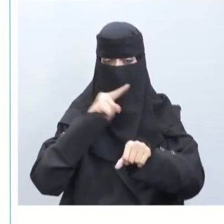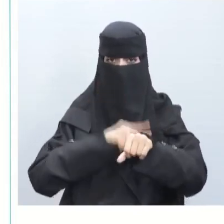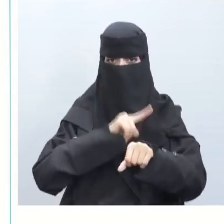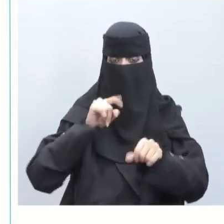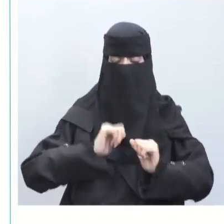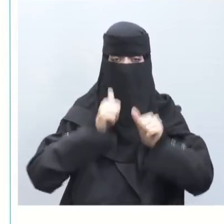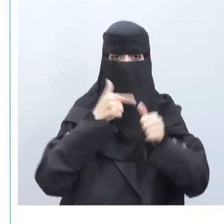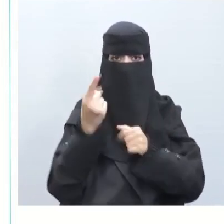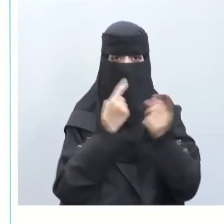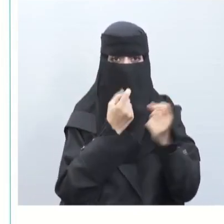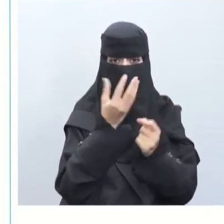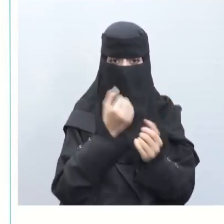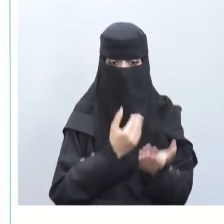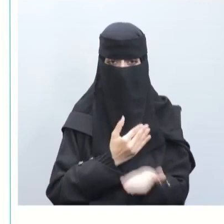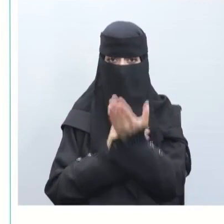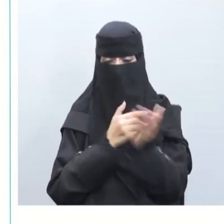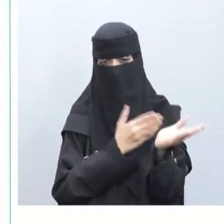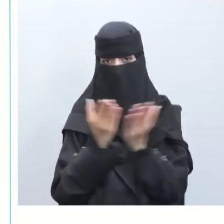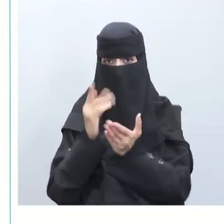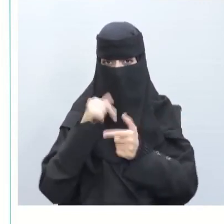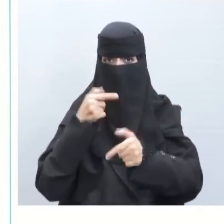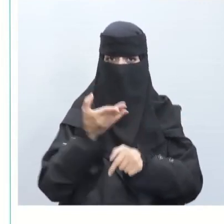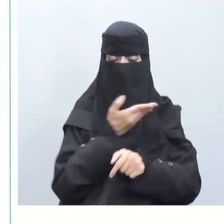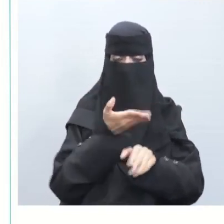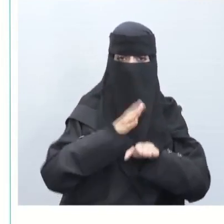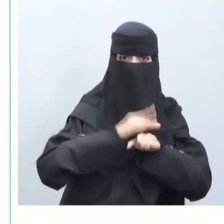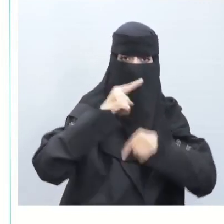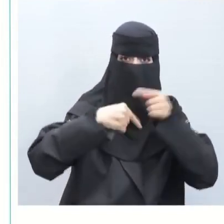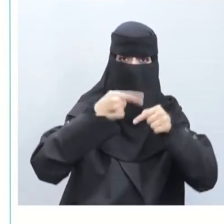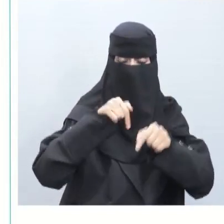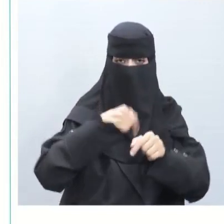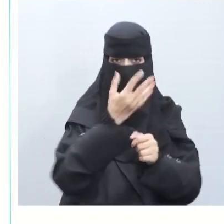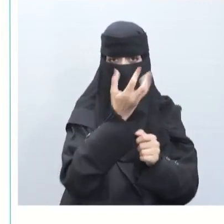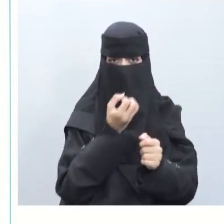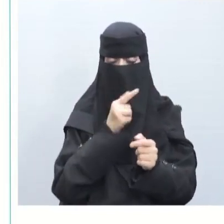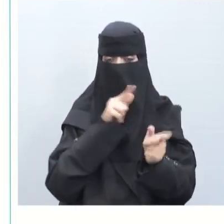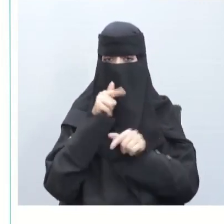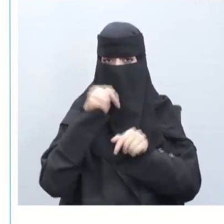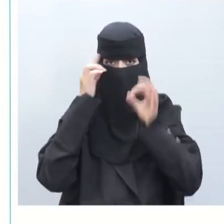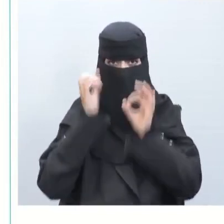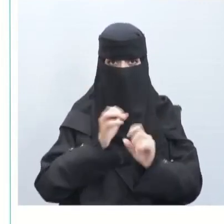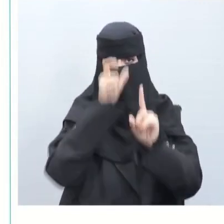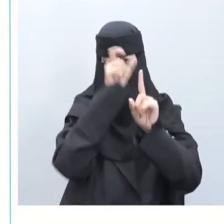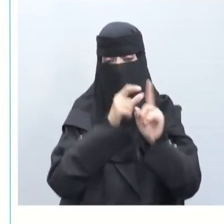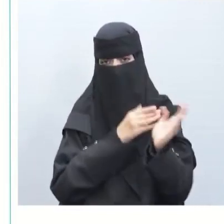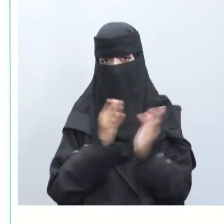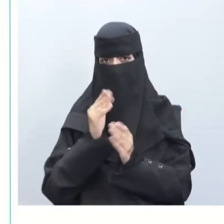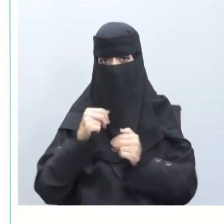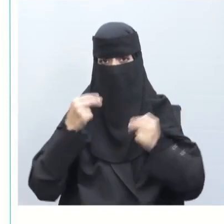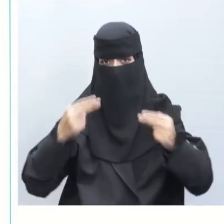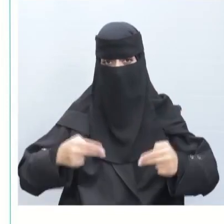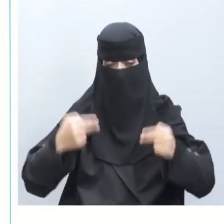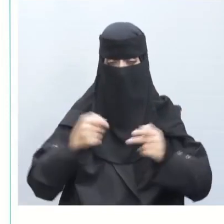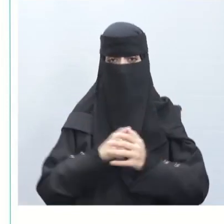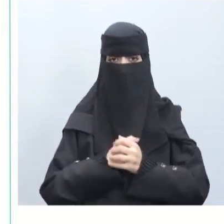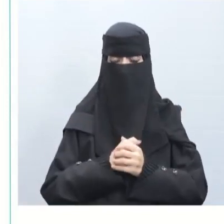لا نستطيع تلبيه الطلب او الحضور وبالتالي سيؤثر على استمرار الطلب وايضا اقناع العملاء في استمرار هذه